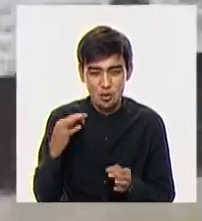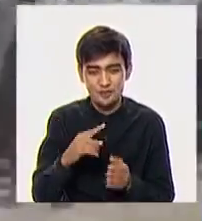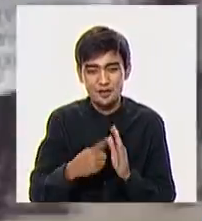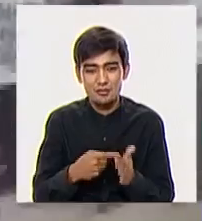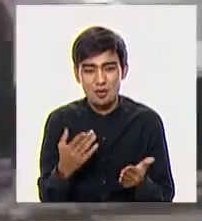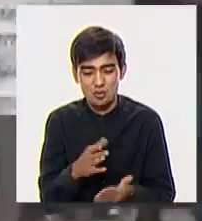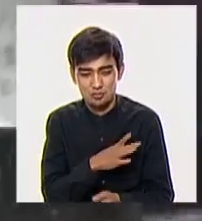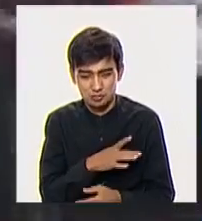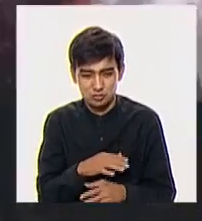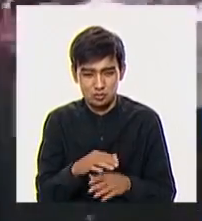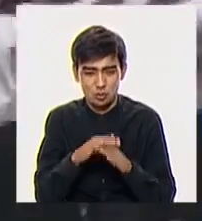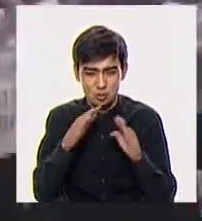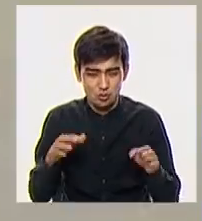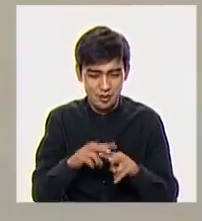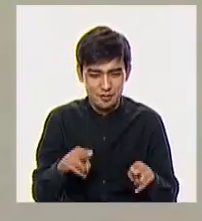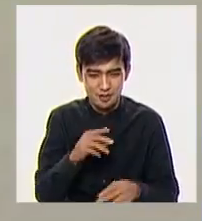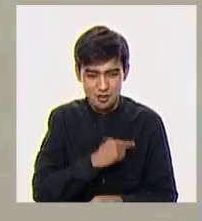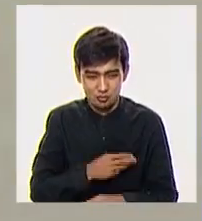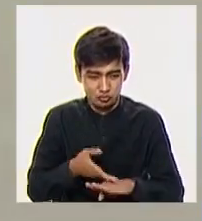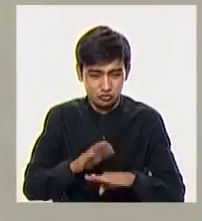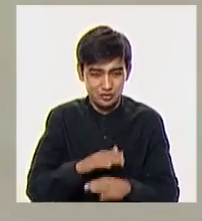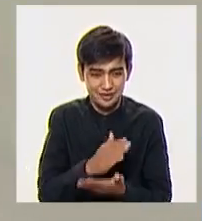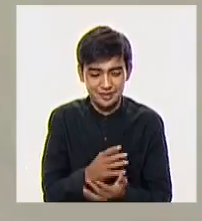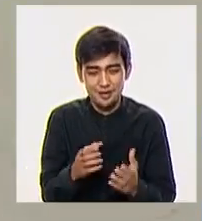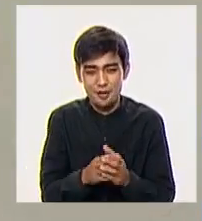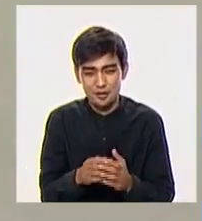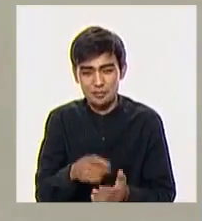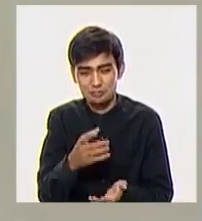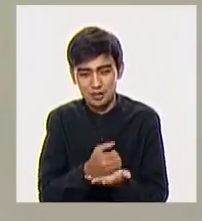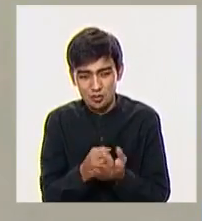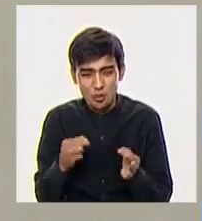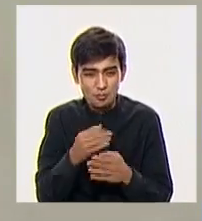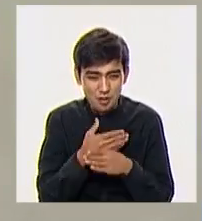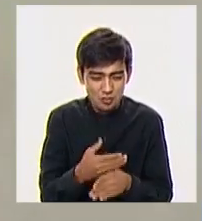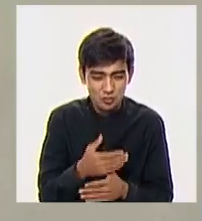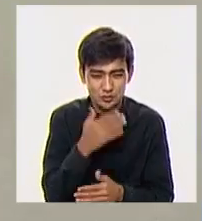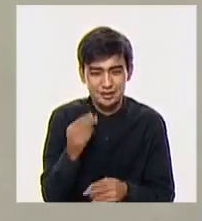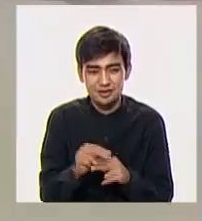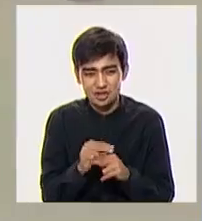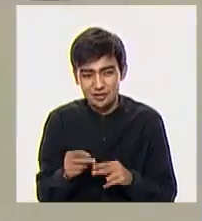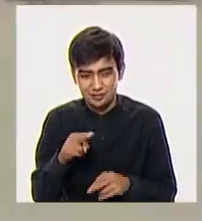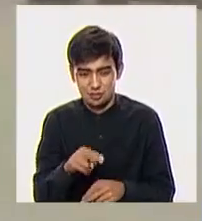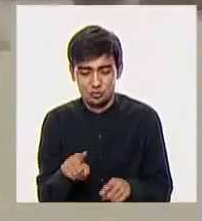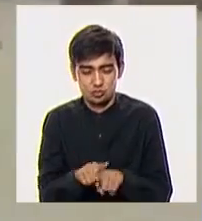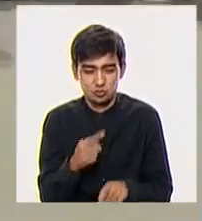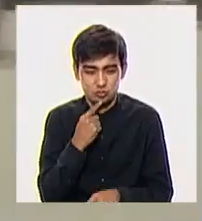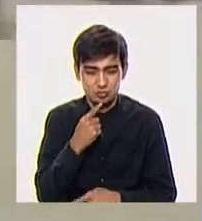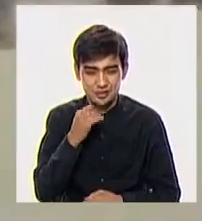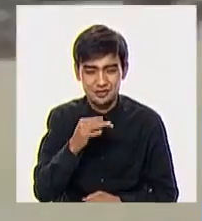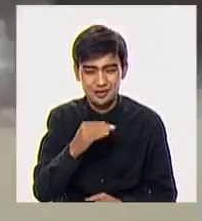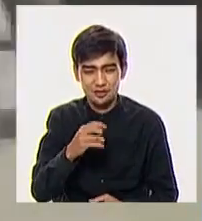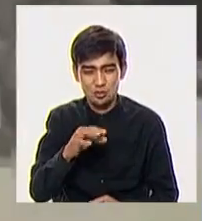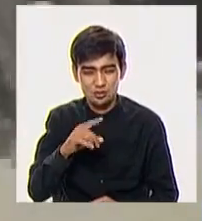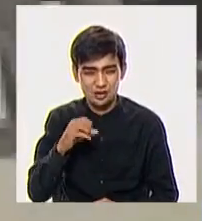талабы таудай екен. Ауыр жұмыс атқарып жүргендер компания тарапынан әлеуметтік жағдай жасалмағандықтан емделудің өзі мұң екенін айтады. Ал Жаңаөзен